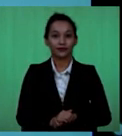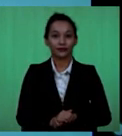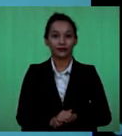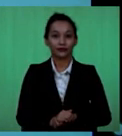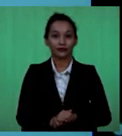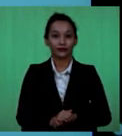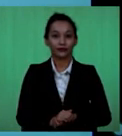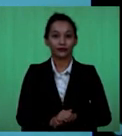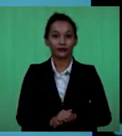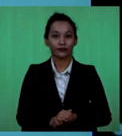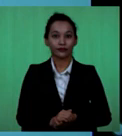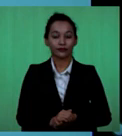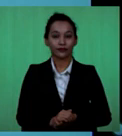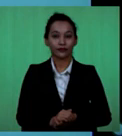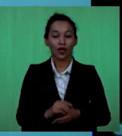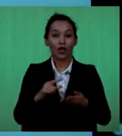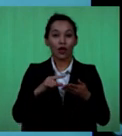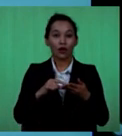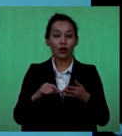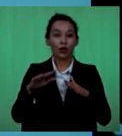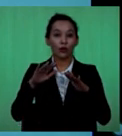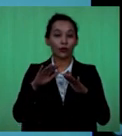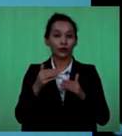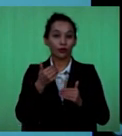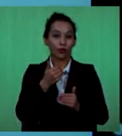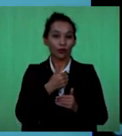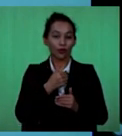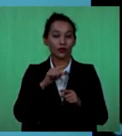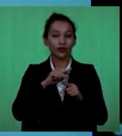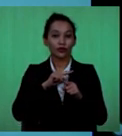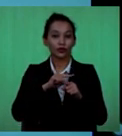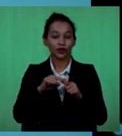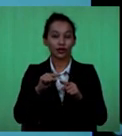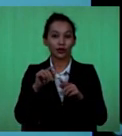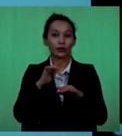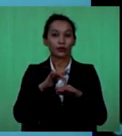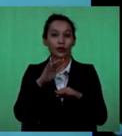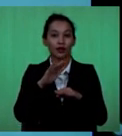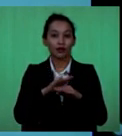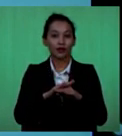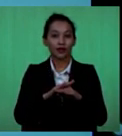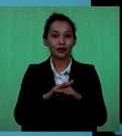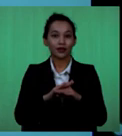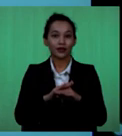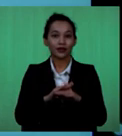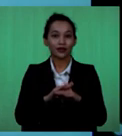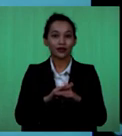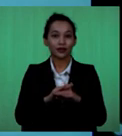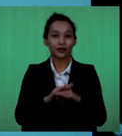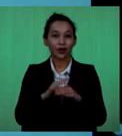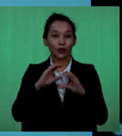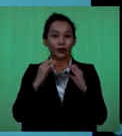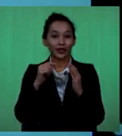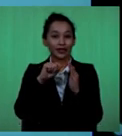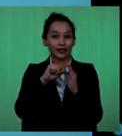Mo'ljallari loy makon. Tez qurilib bitadi. Ichidan duv